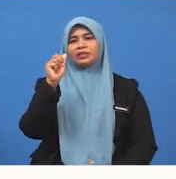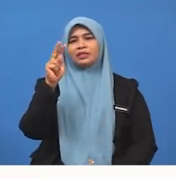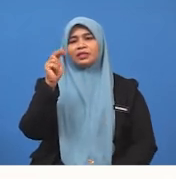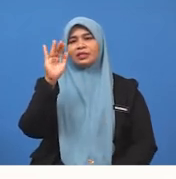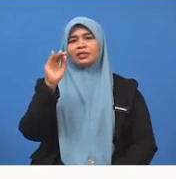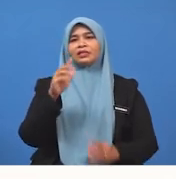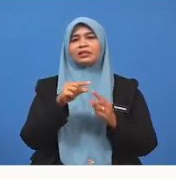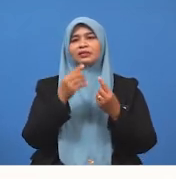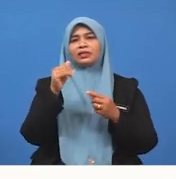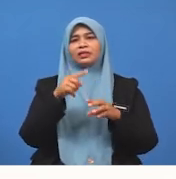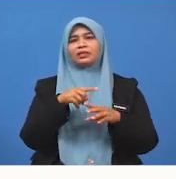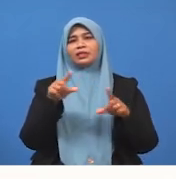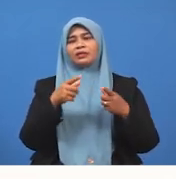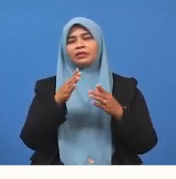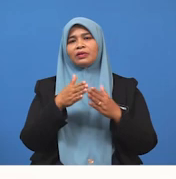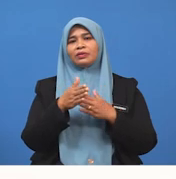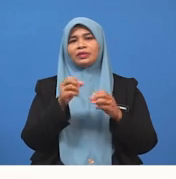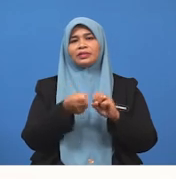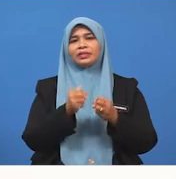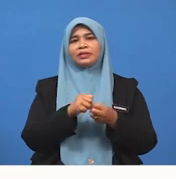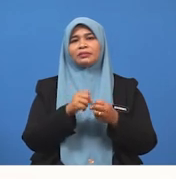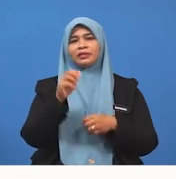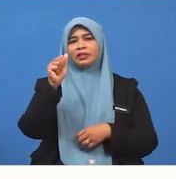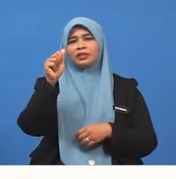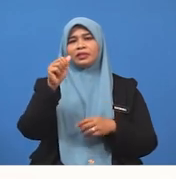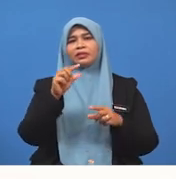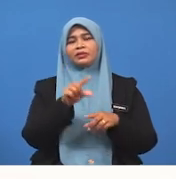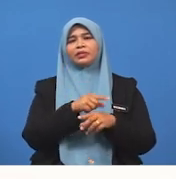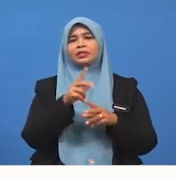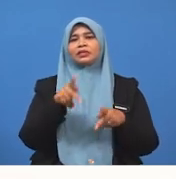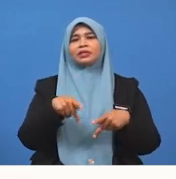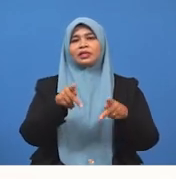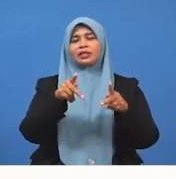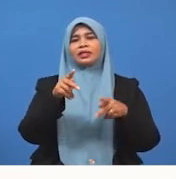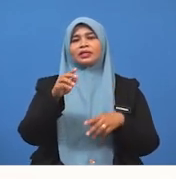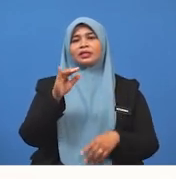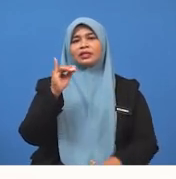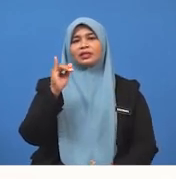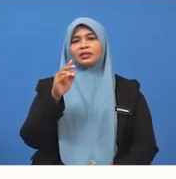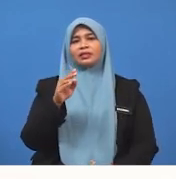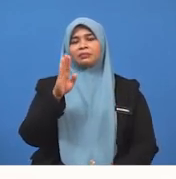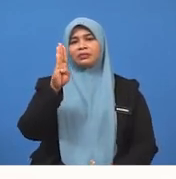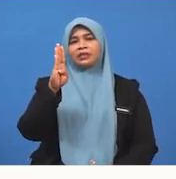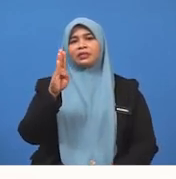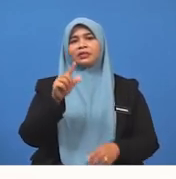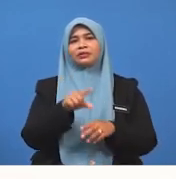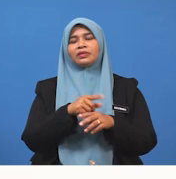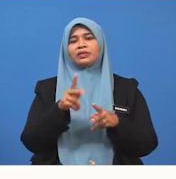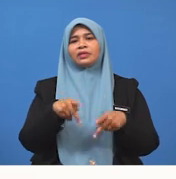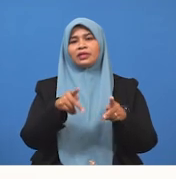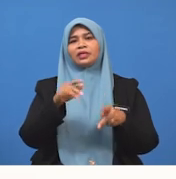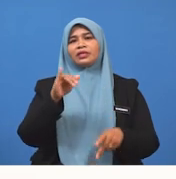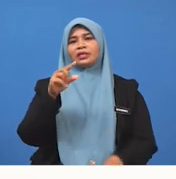para sahabat D menggunakan kaidah istirahat by menggunakan kaidah Vios si